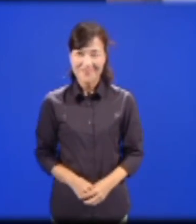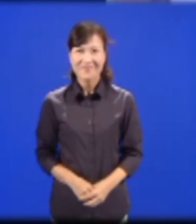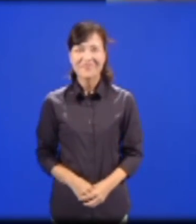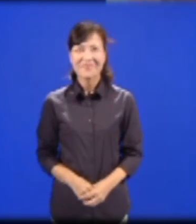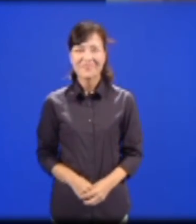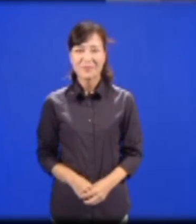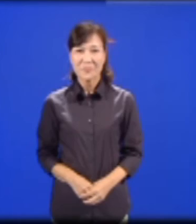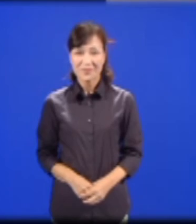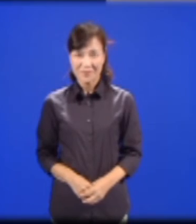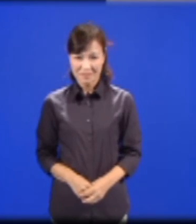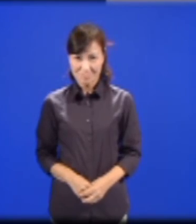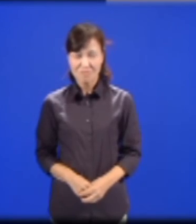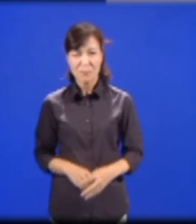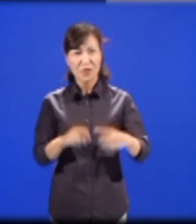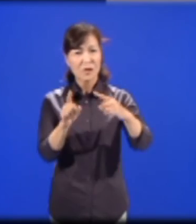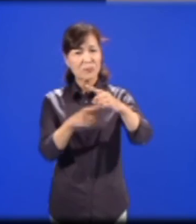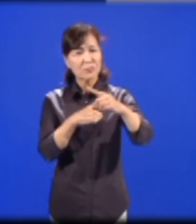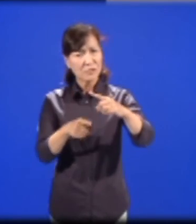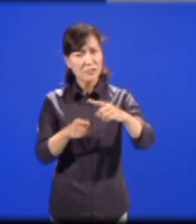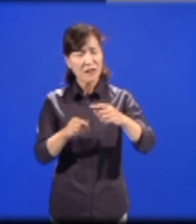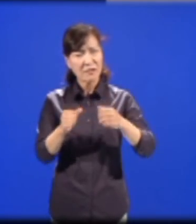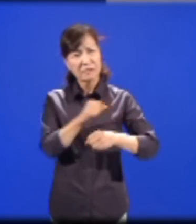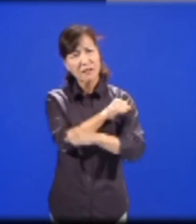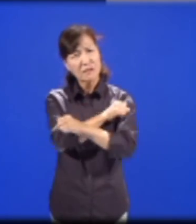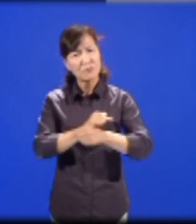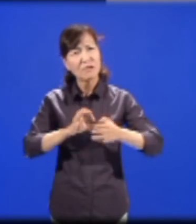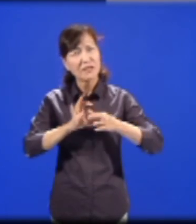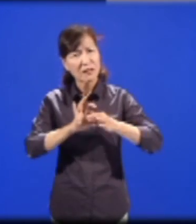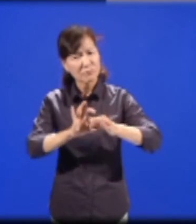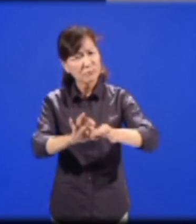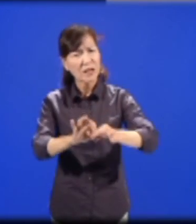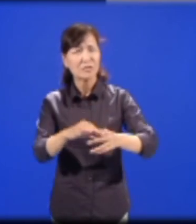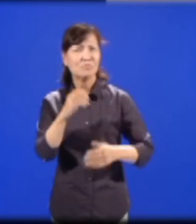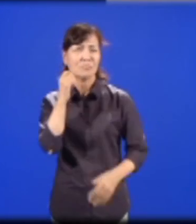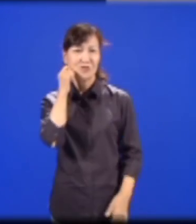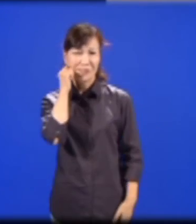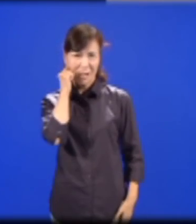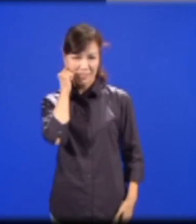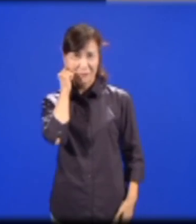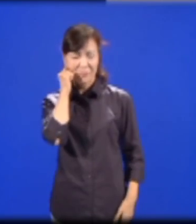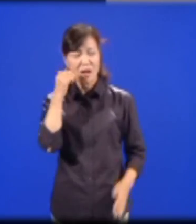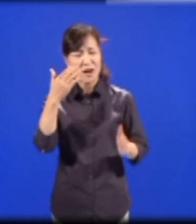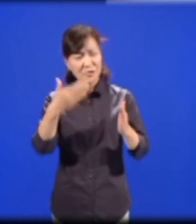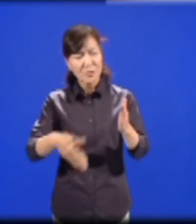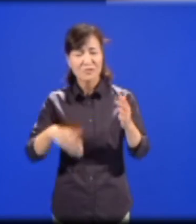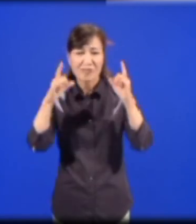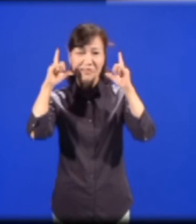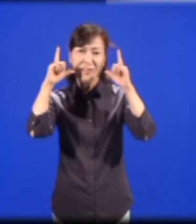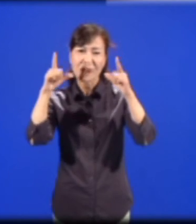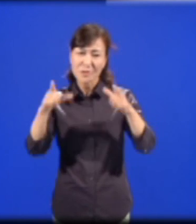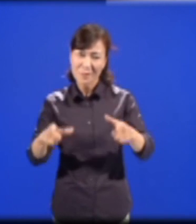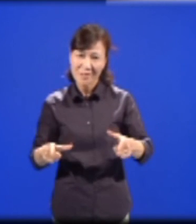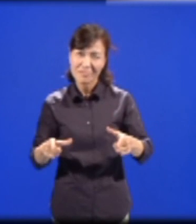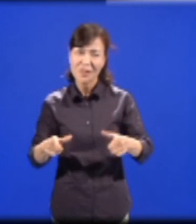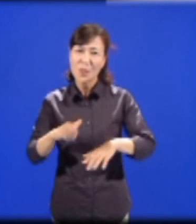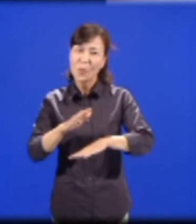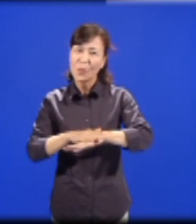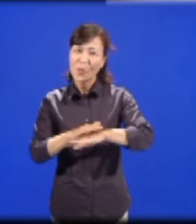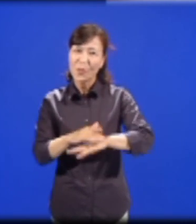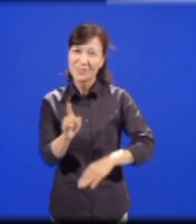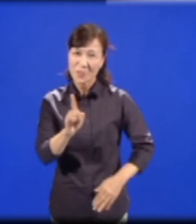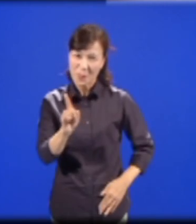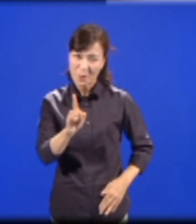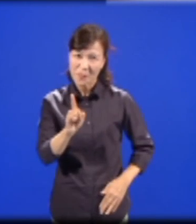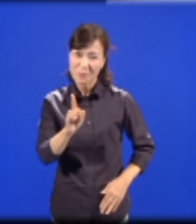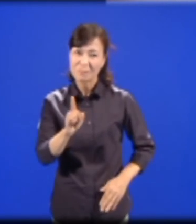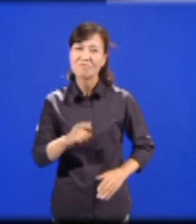お願いします。 なかなか長続きしないんですけど、続けるコツってありますか？ そうですね、一人ではなか